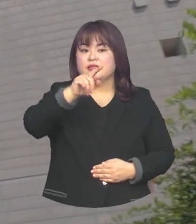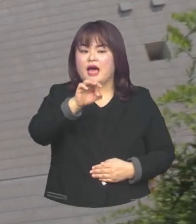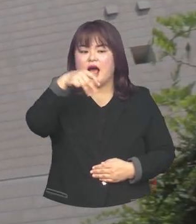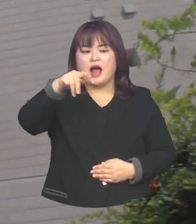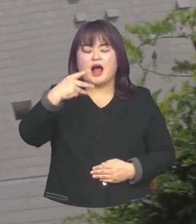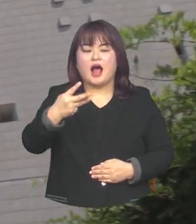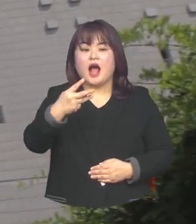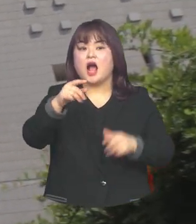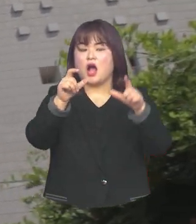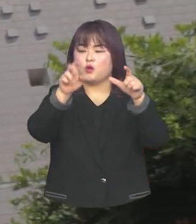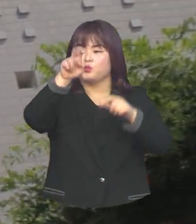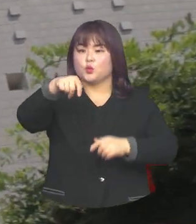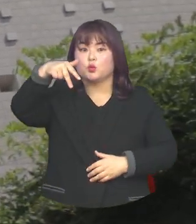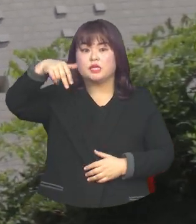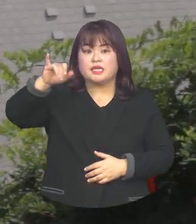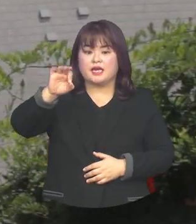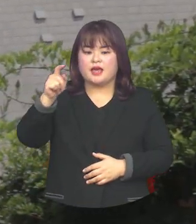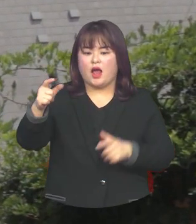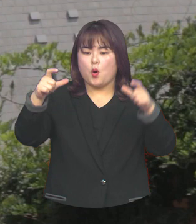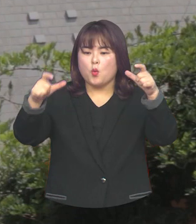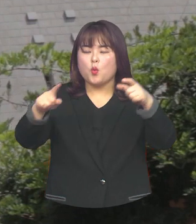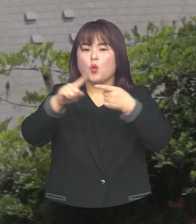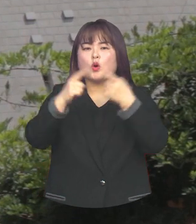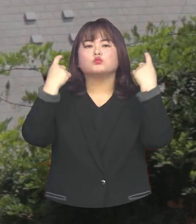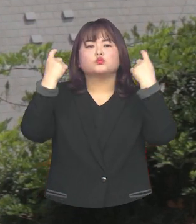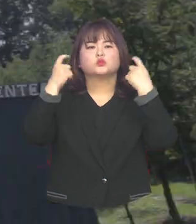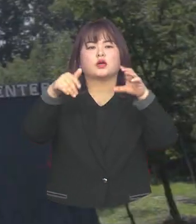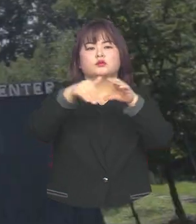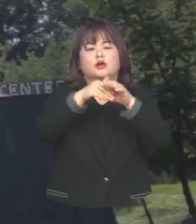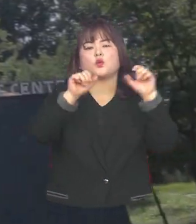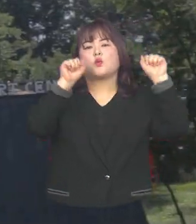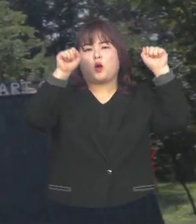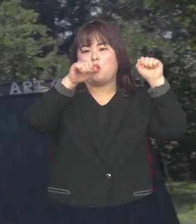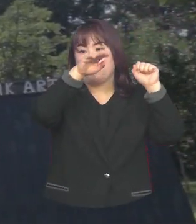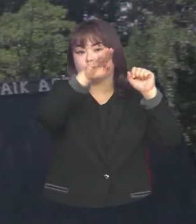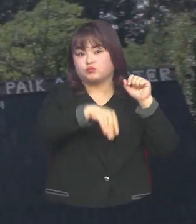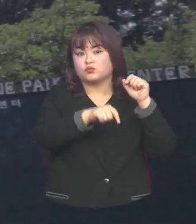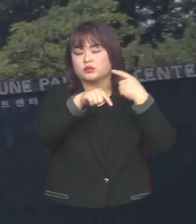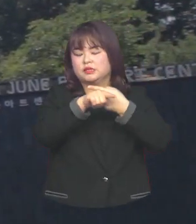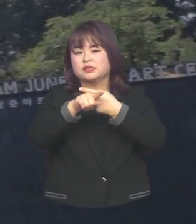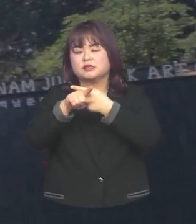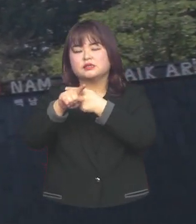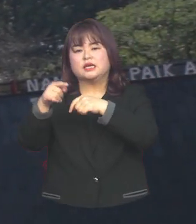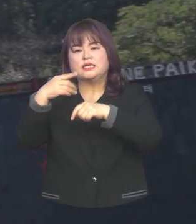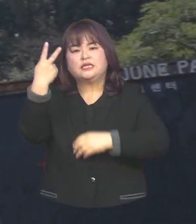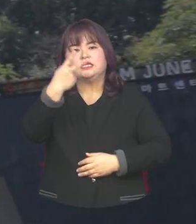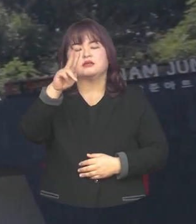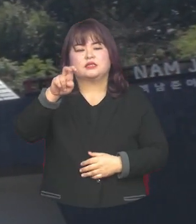기흥구 상갈동 G뮤지엄파크 일대가 문화체육관광부와